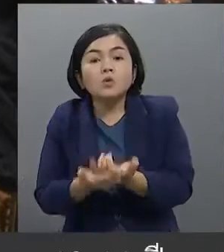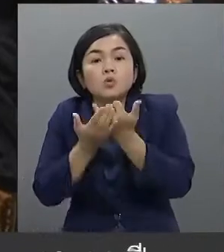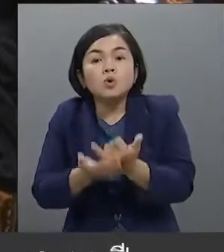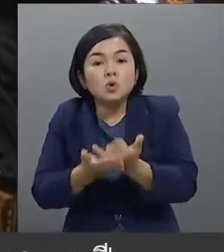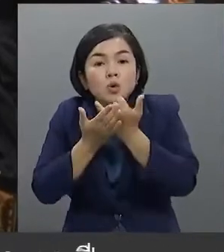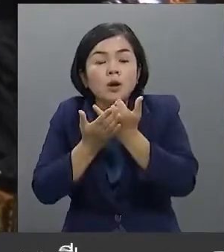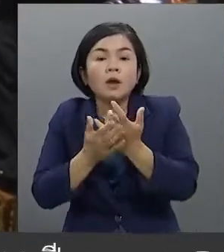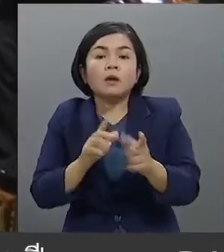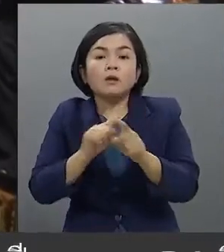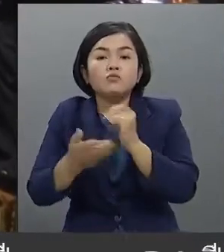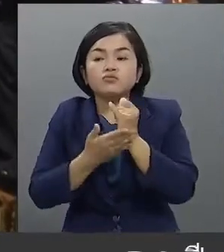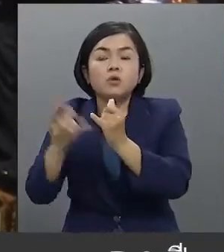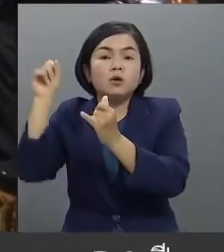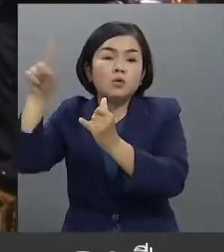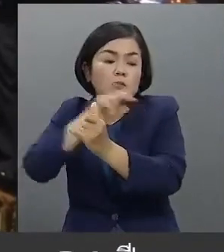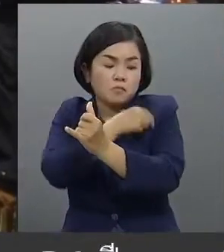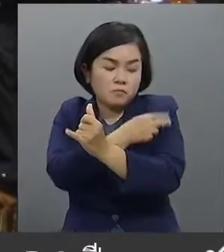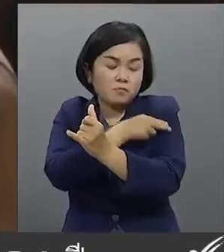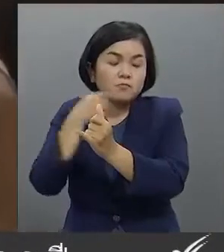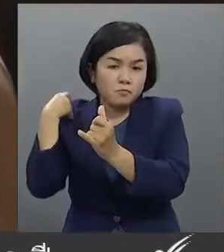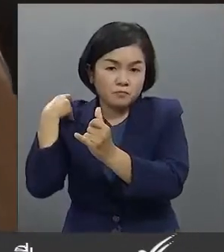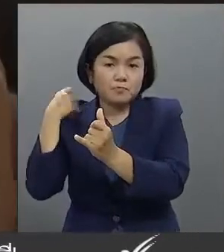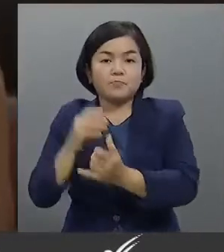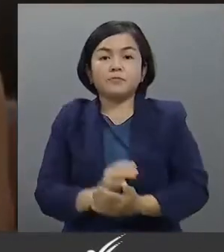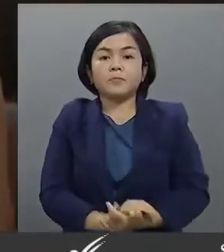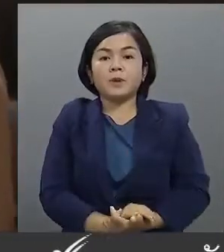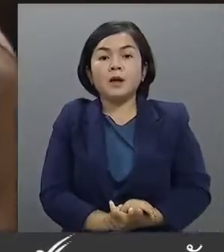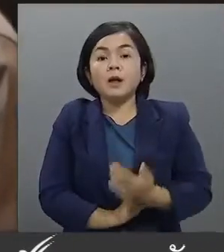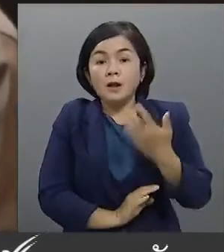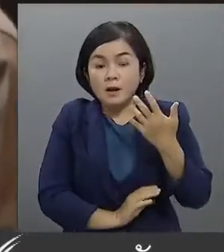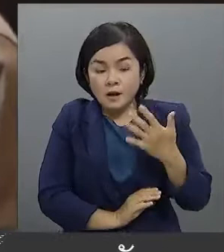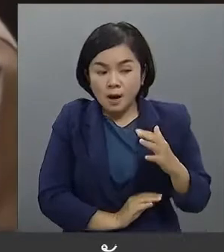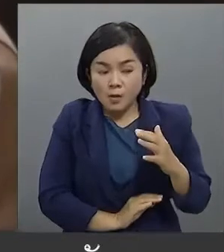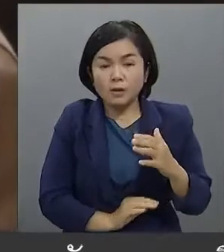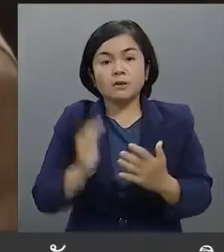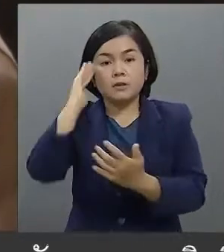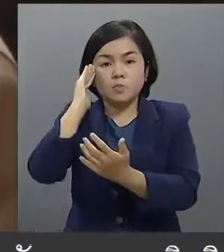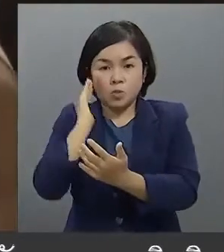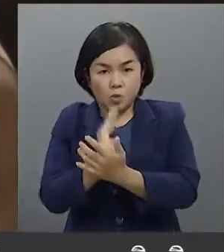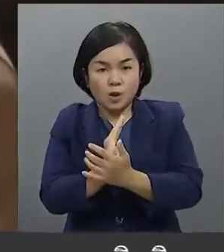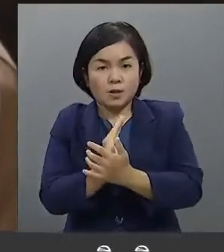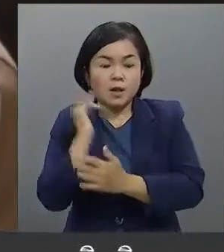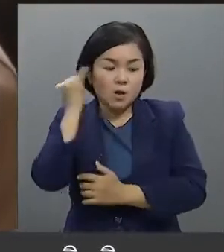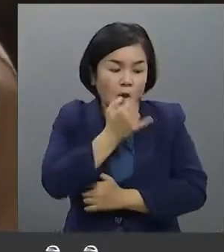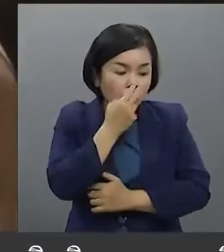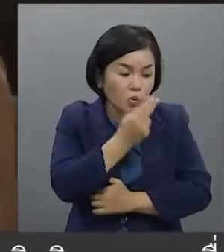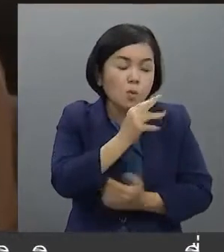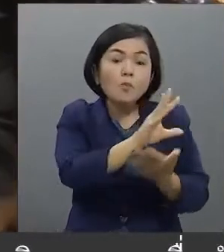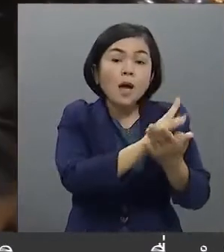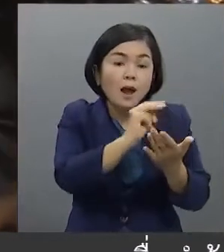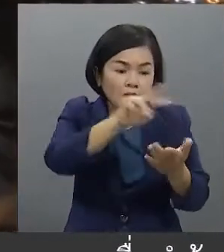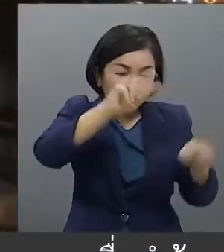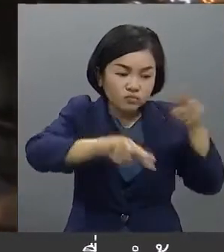ส่งที่โรงพยาบาลต่อไปด้วยนะคะ ครับขณะที่ชุดสอบสวนเนี่ยก็ลงพื้นที่ไปตรวจสอบเก็บรายละเอียดจุดเกิดเห